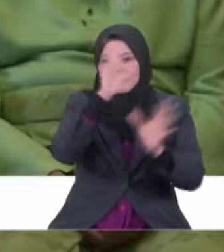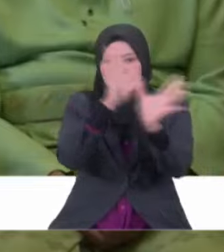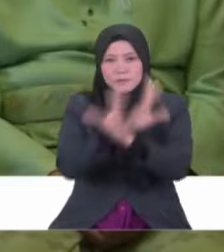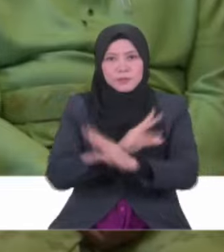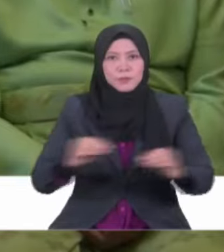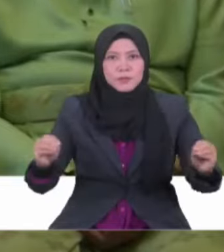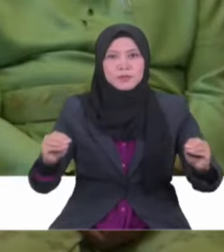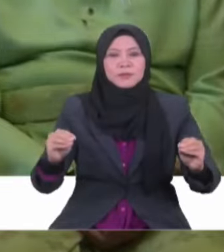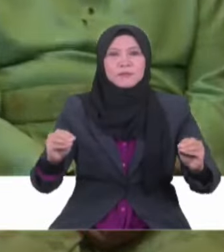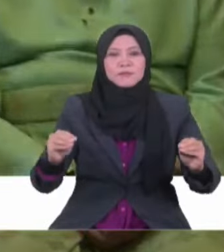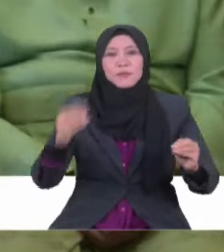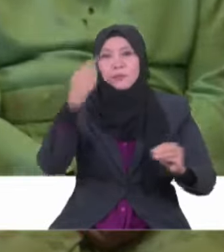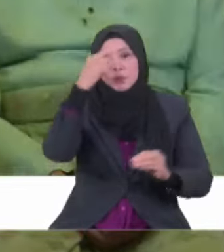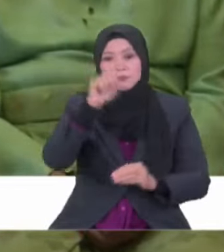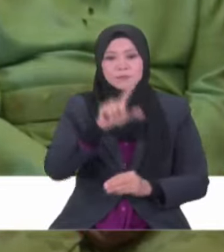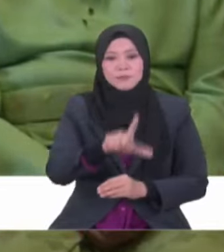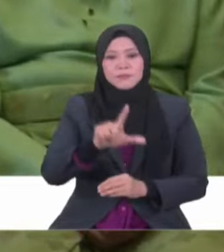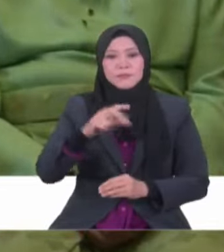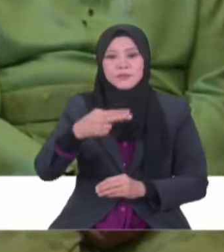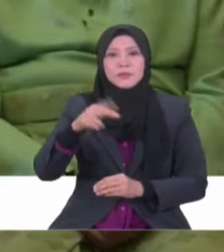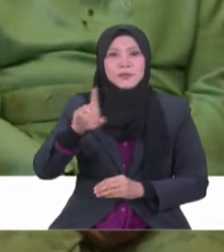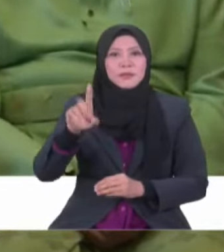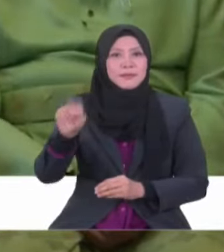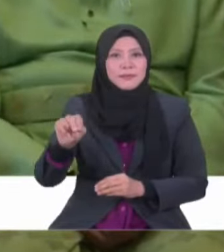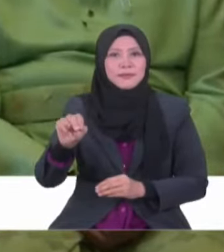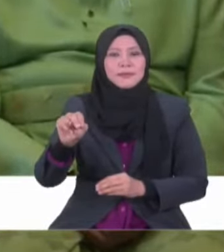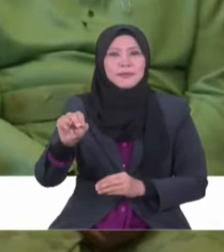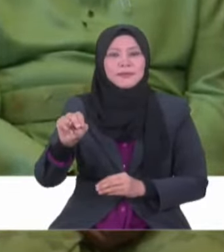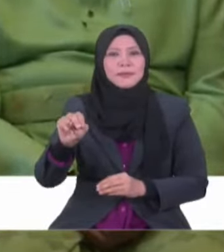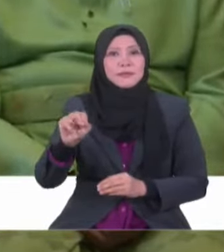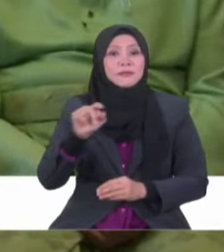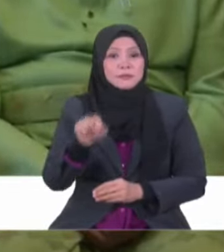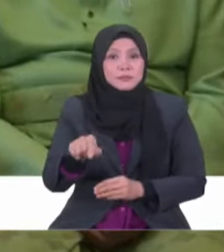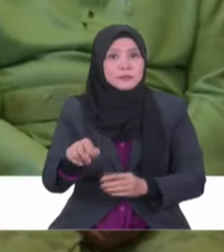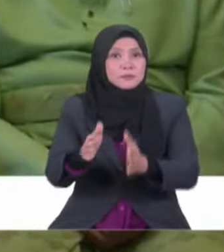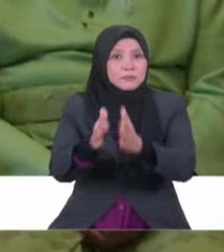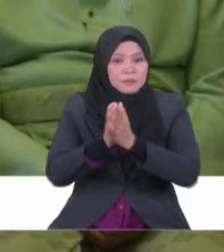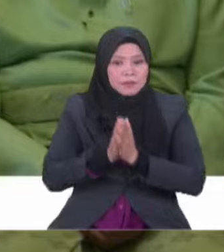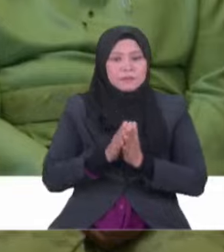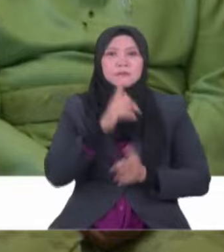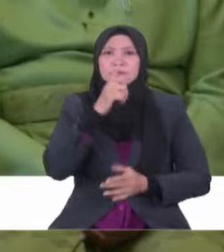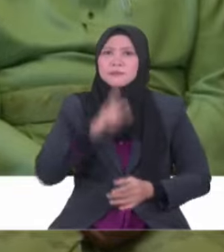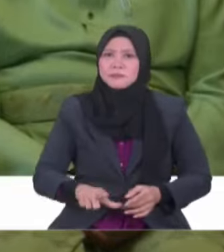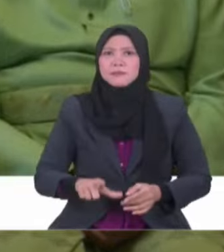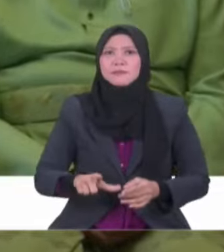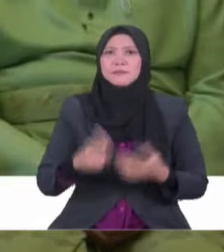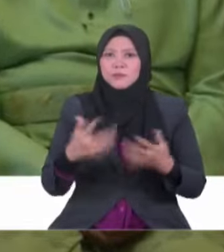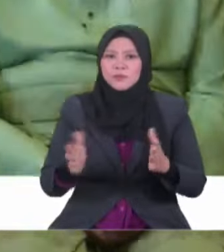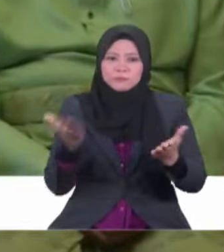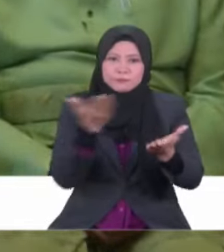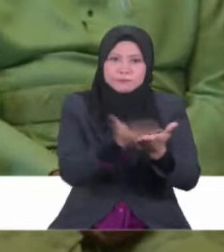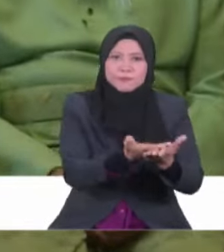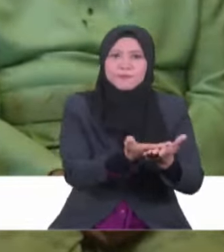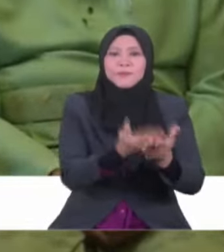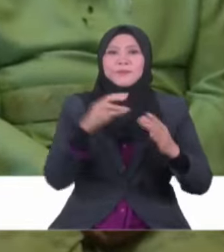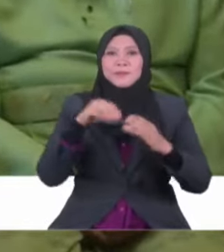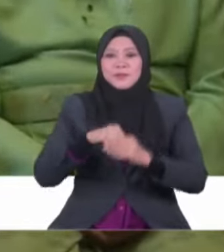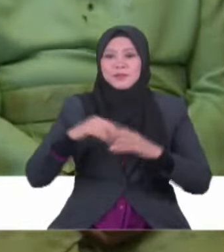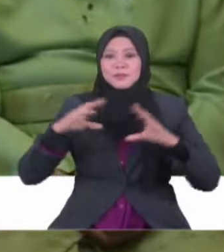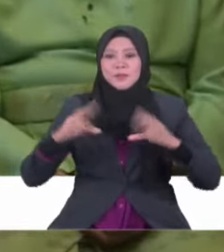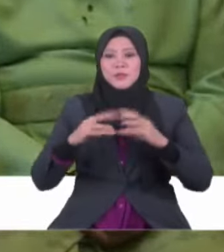Sarawak dalam Lembaga Hasil Dalam Negeri. Ini diminta agak lama. Jadi dalam